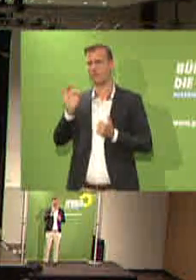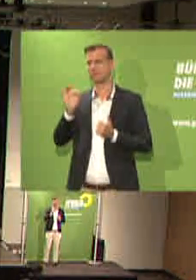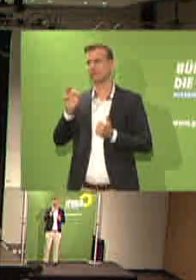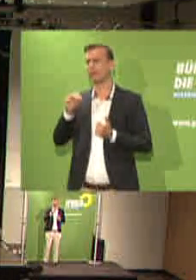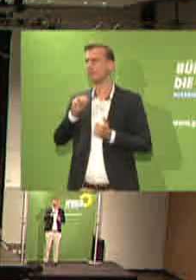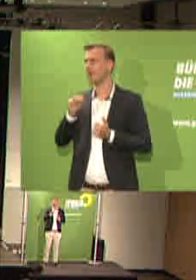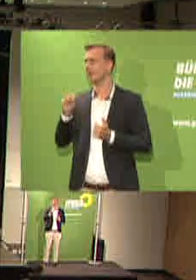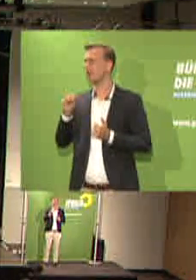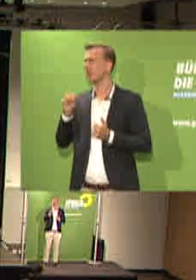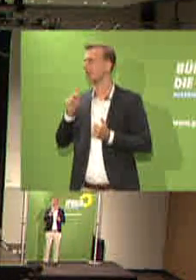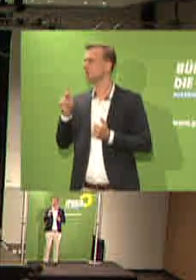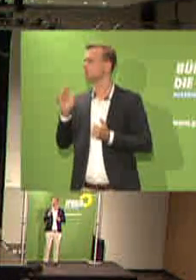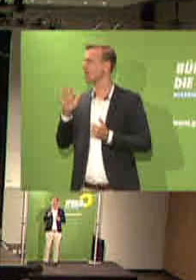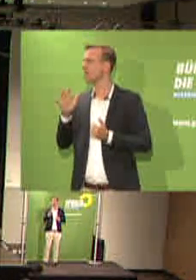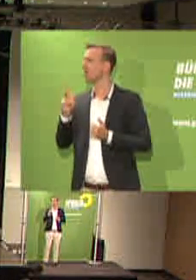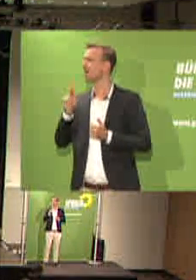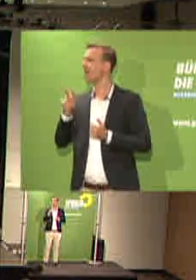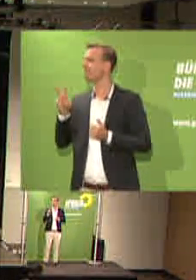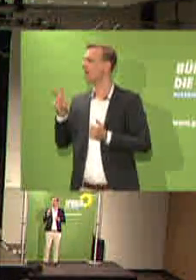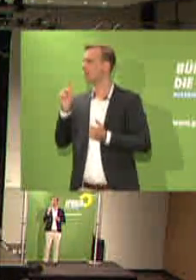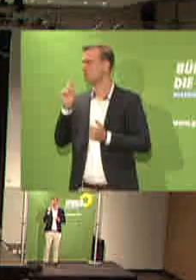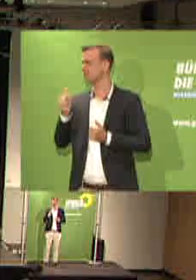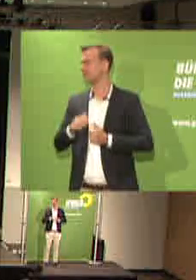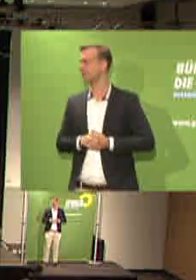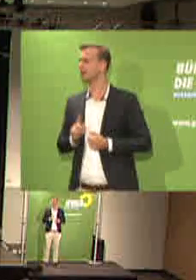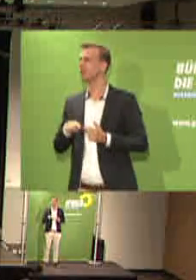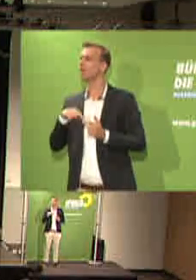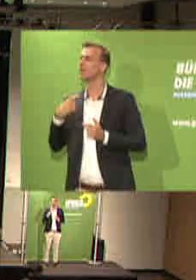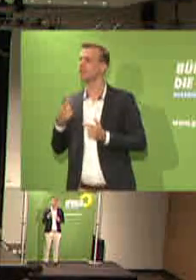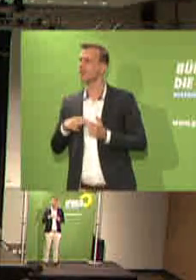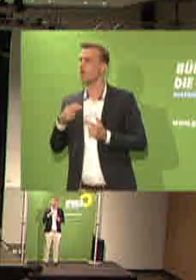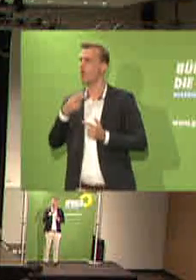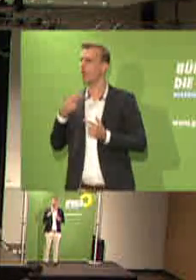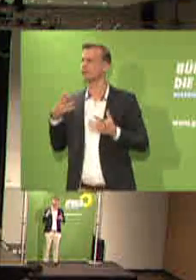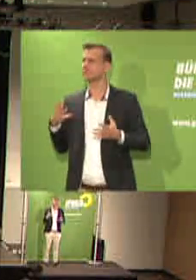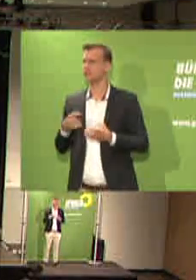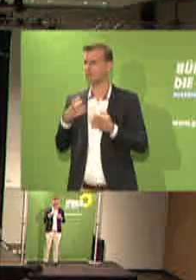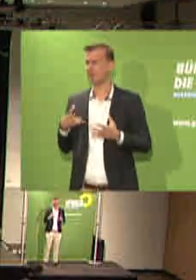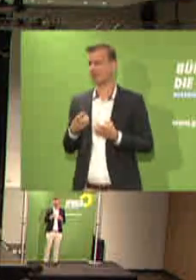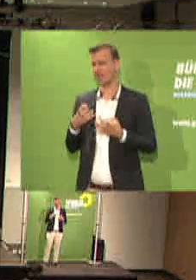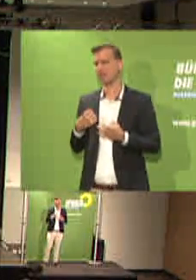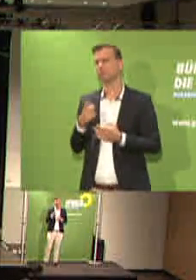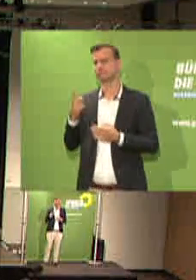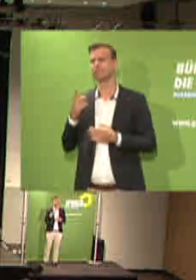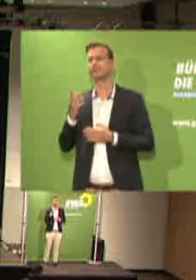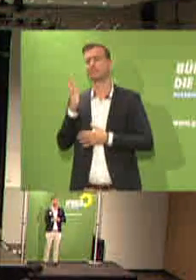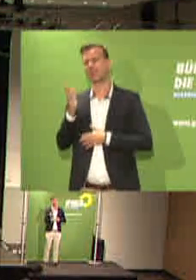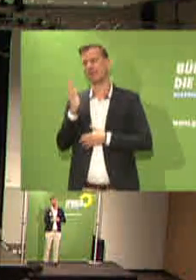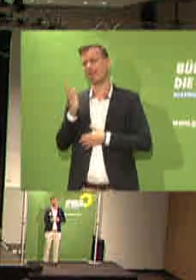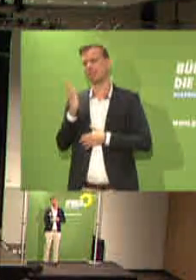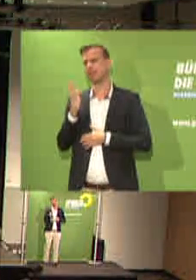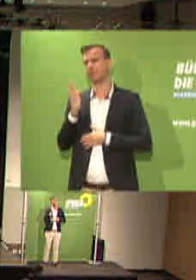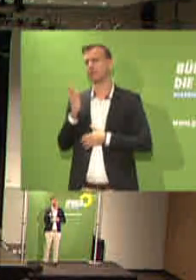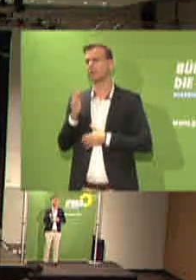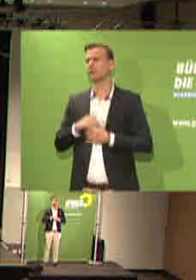Maria Klein-Schmeink vom KV Münster. Danach wäre Horst Becker mit seinem gesetzten Redebeitrag dran.